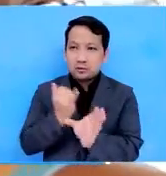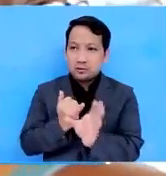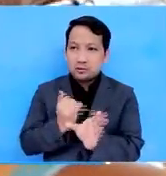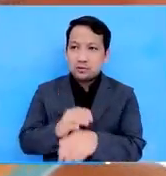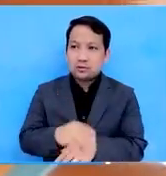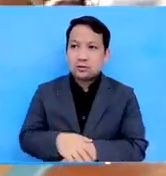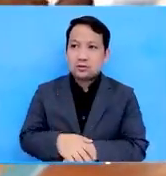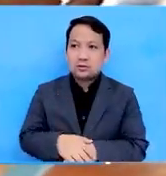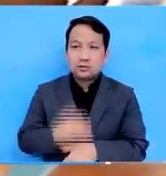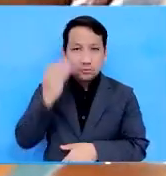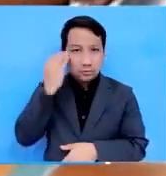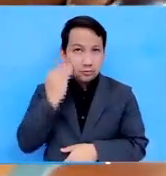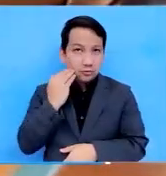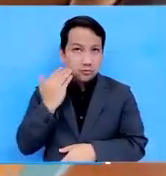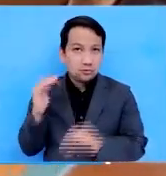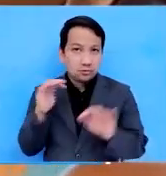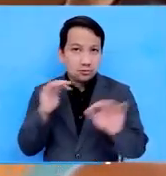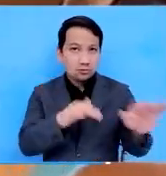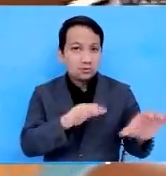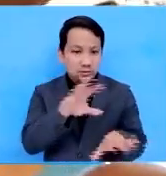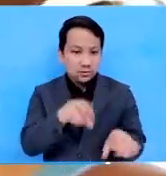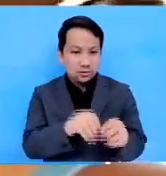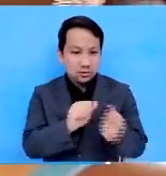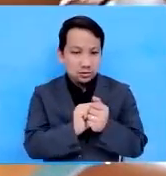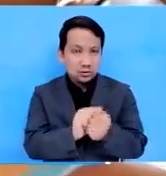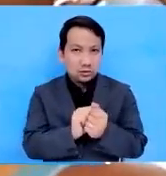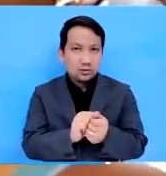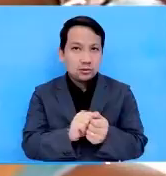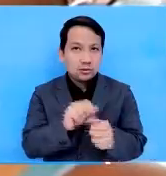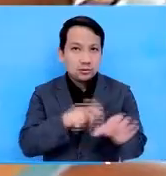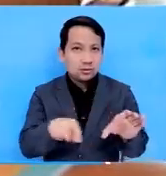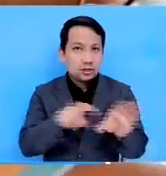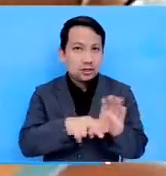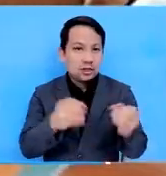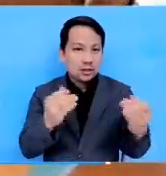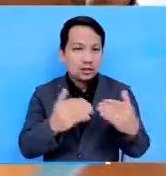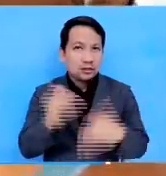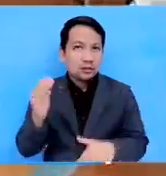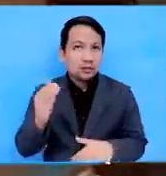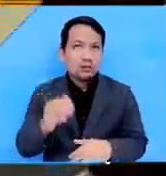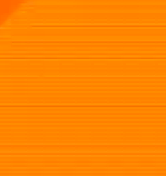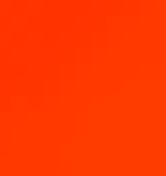kulang yun. Kung pagsasama-samayin yung mga pasahero, napakarami yun sa rush hour.